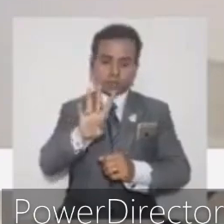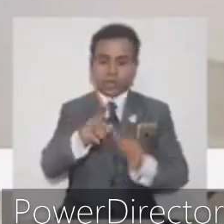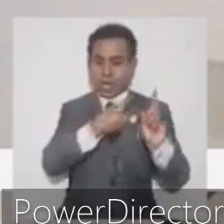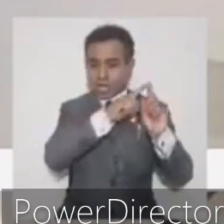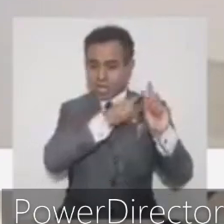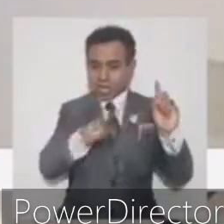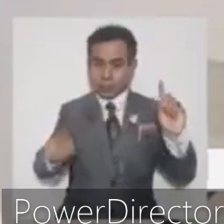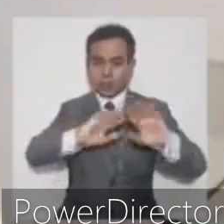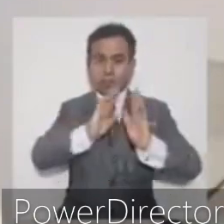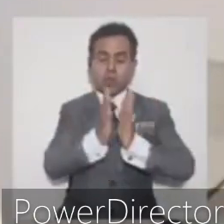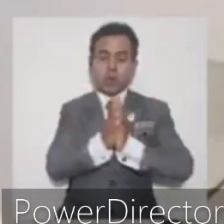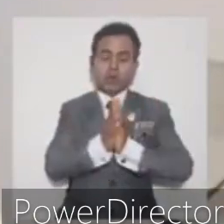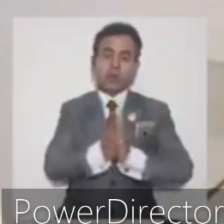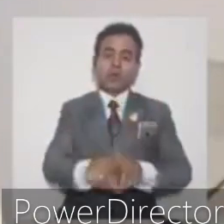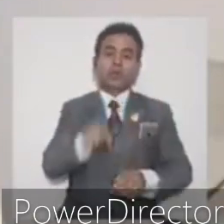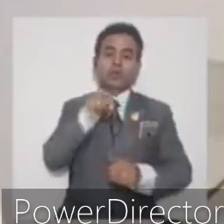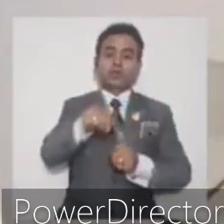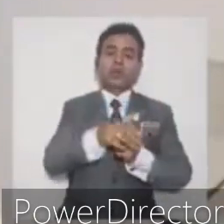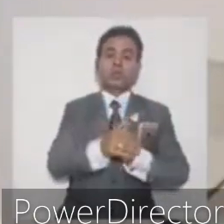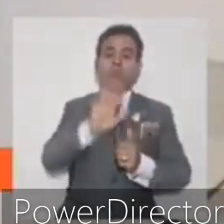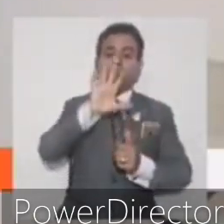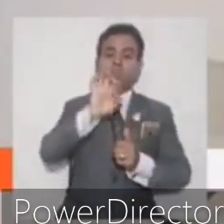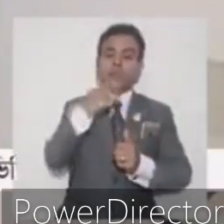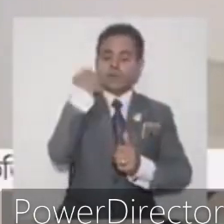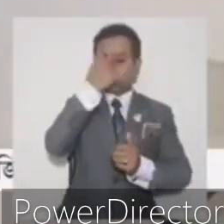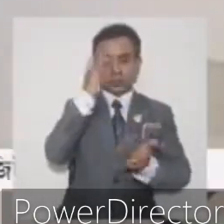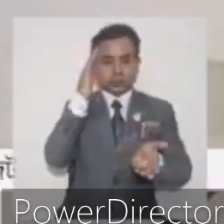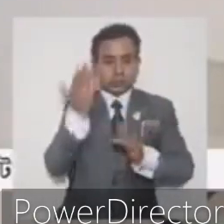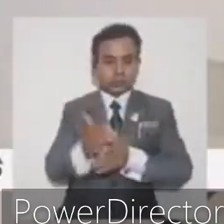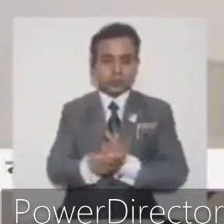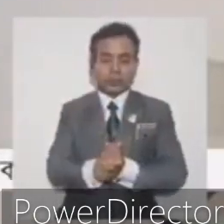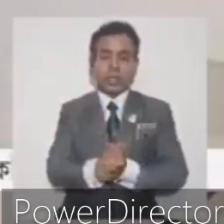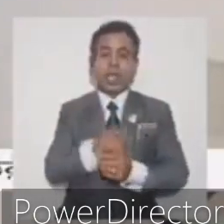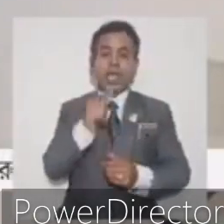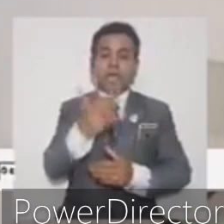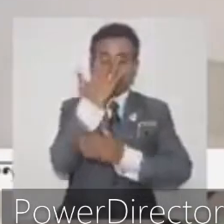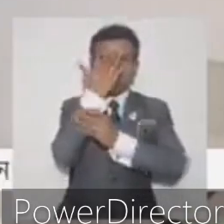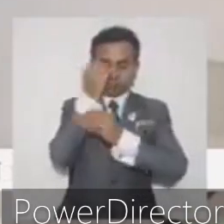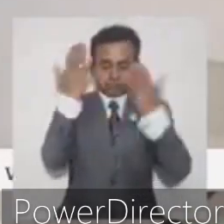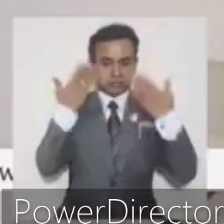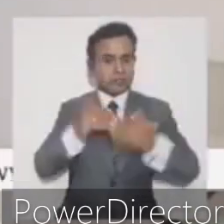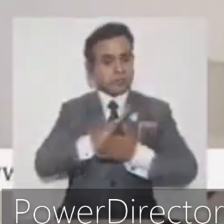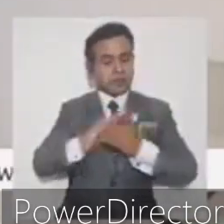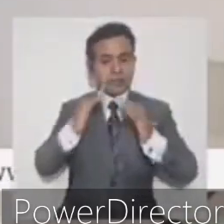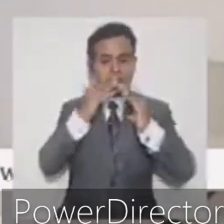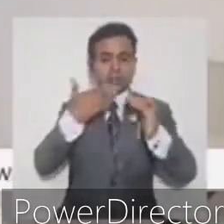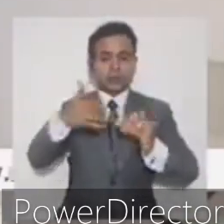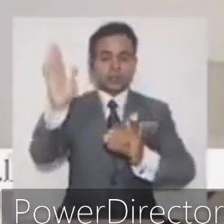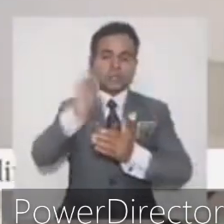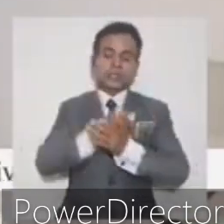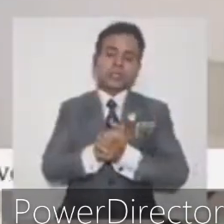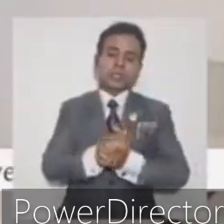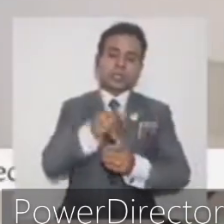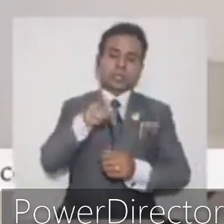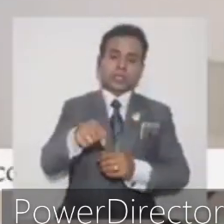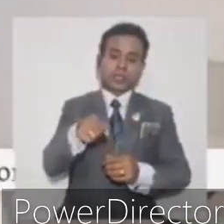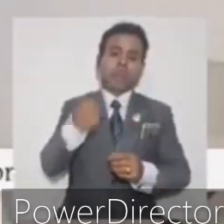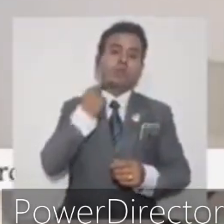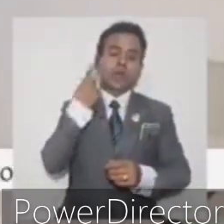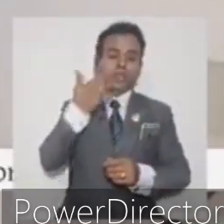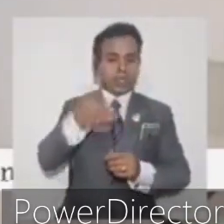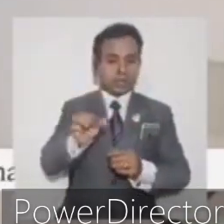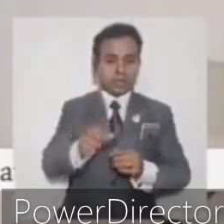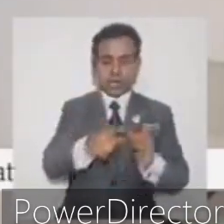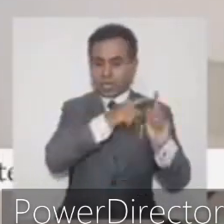করেছে 7 জন, মোট আরোগ্য লাভ করেছে 49 জন। আমরা সারা